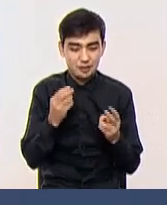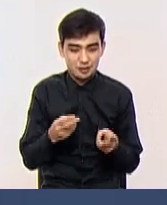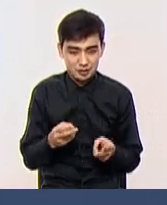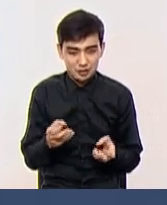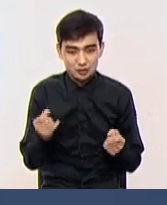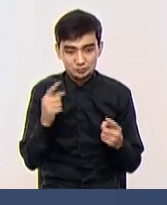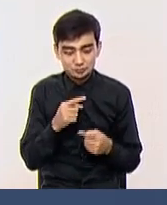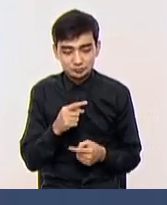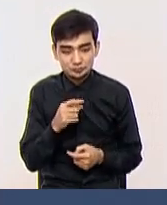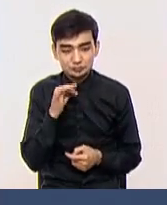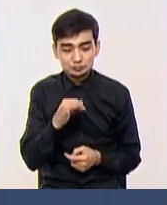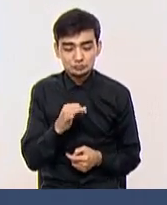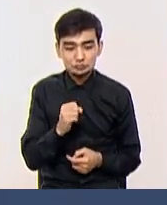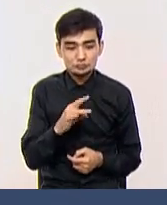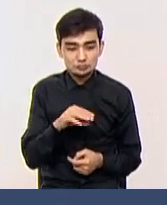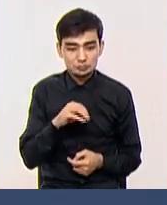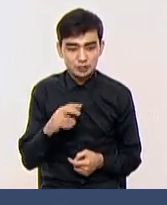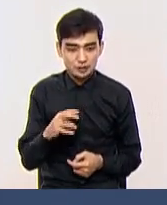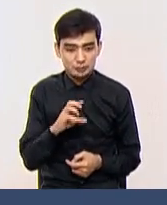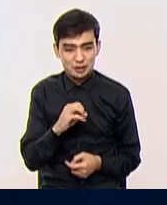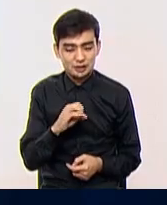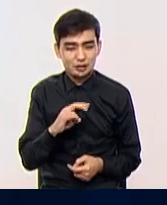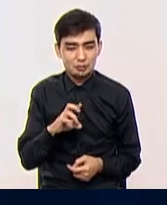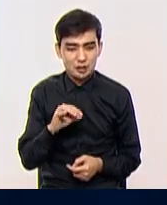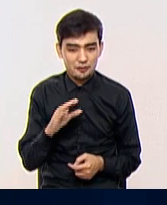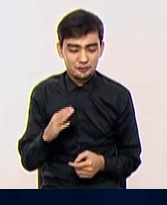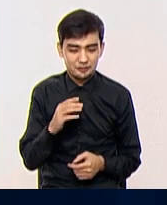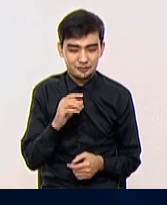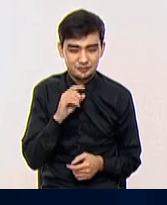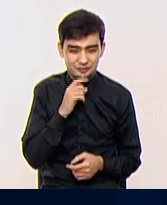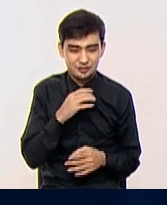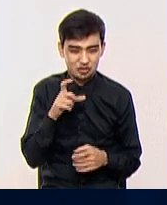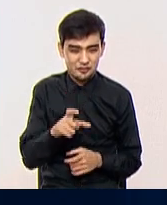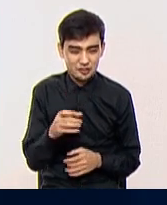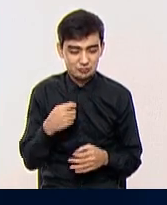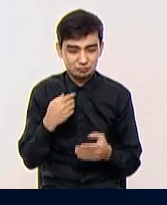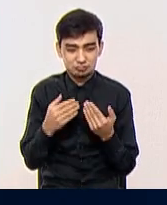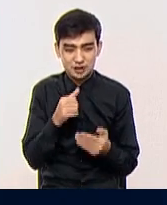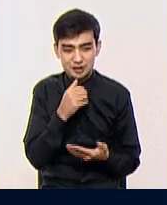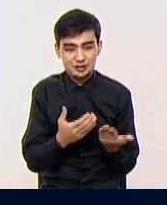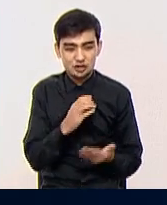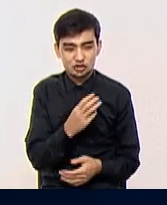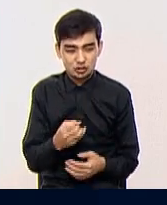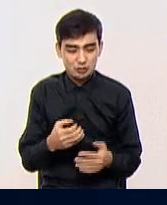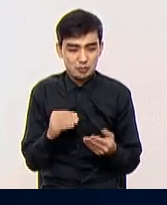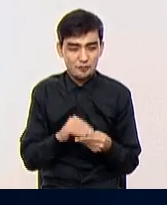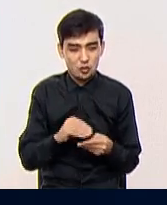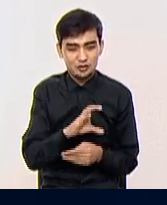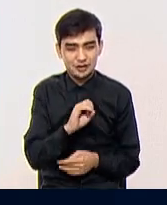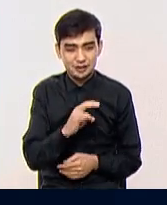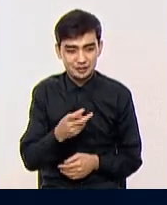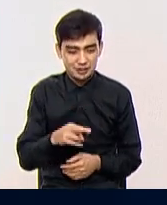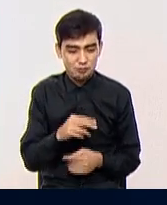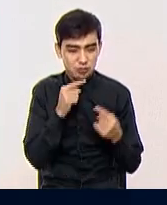финансового аналитика арман обе simba его арман добрый вечер если сша вновь ведут какие-либо серьезные санкции против